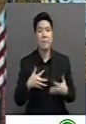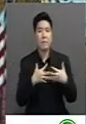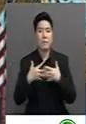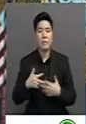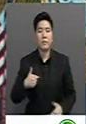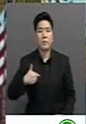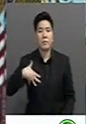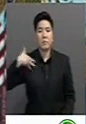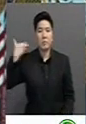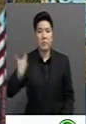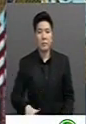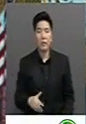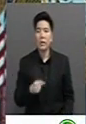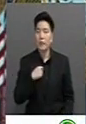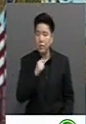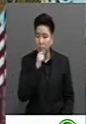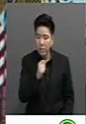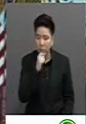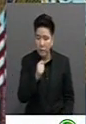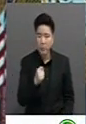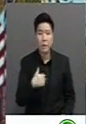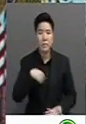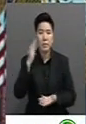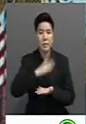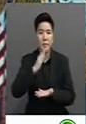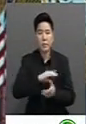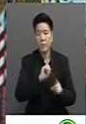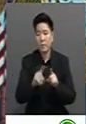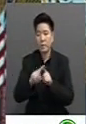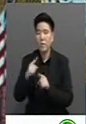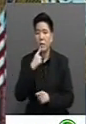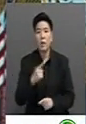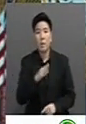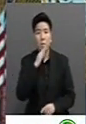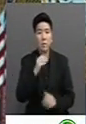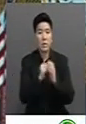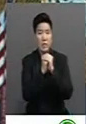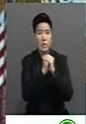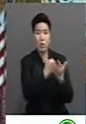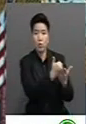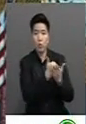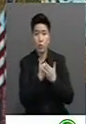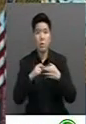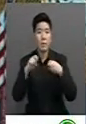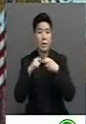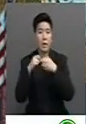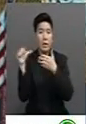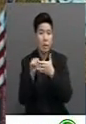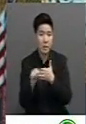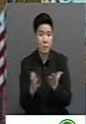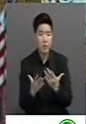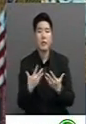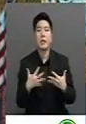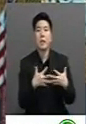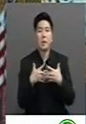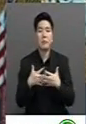ฐไม่พอใจและให้สัมภาษณ์หนังสือพิมพ์ Financial Times ของอังกฤษว่าถ้าจีนไม่คิดจะช่วยแก้ปัญหาเกาหลีเหนือสห